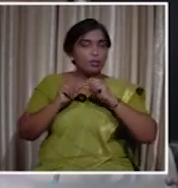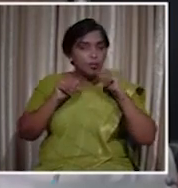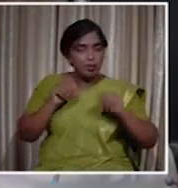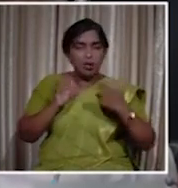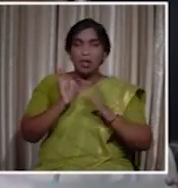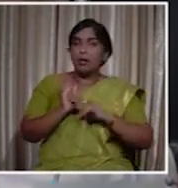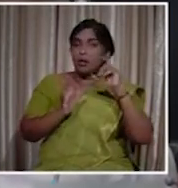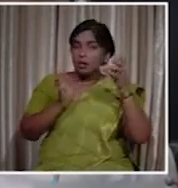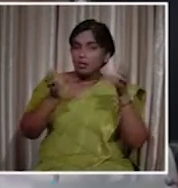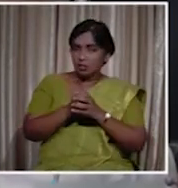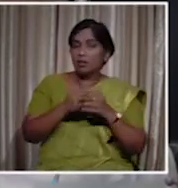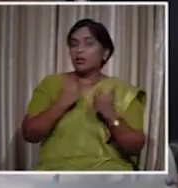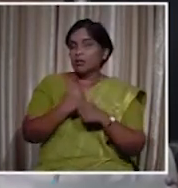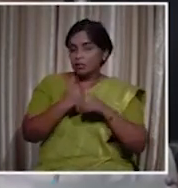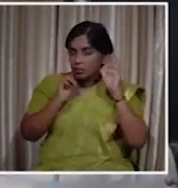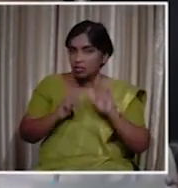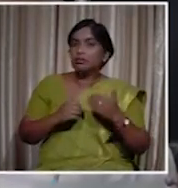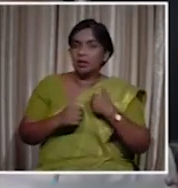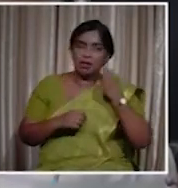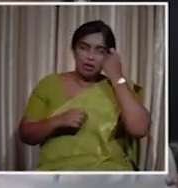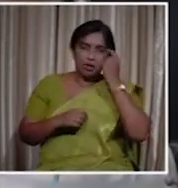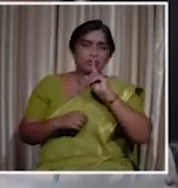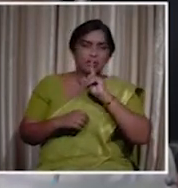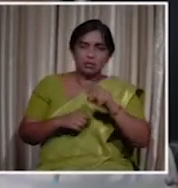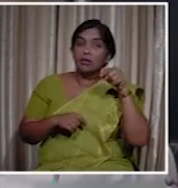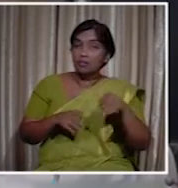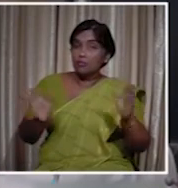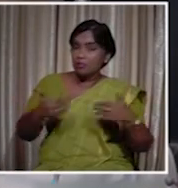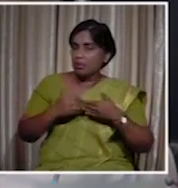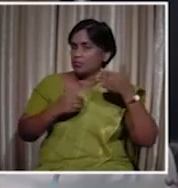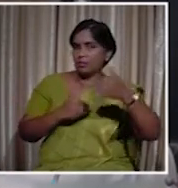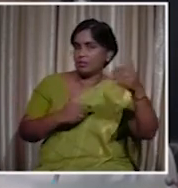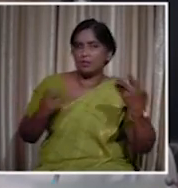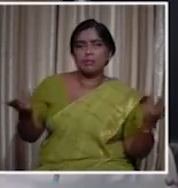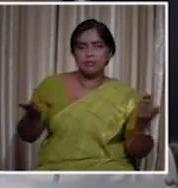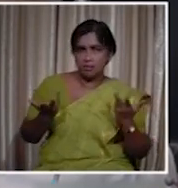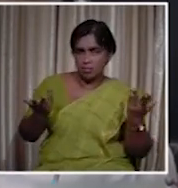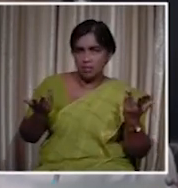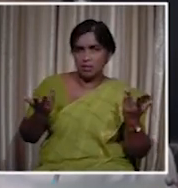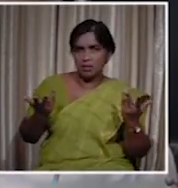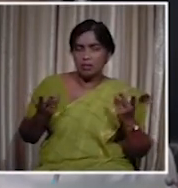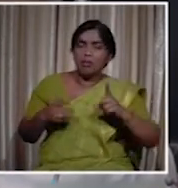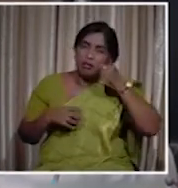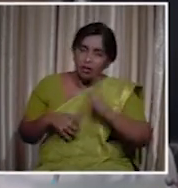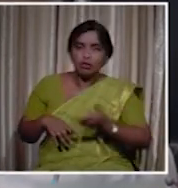ජාතික සභාව ඇති කරන්න කියලා තමයි අපි යෝජනා කරන්නේ. මේක තවදුරට ගෙනියන්න බෑ. මේ අපිට එකඟ